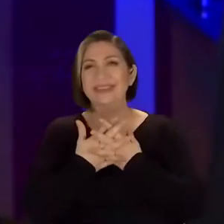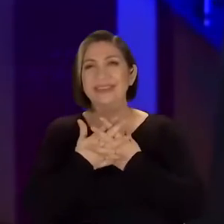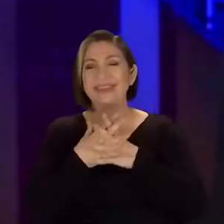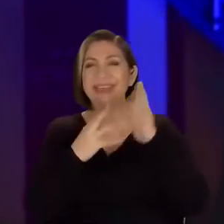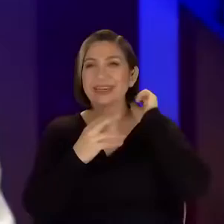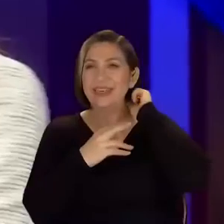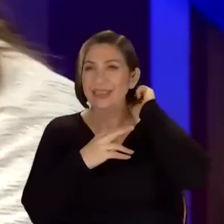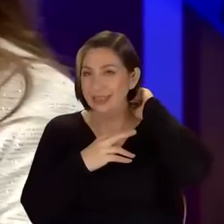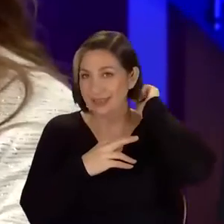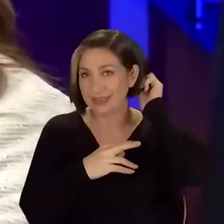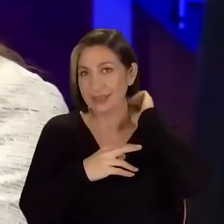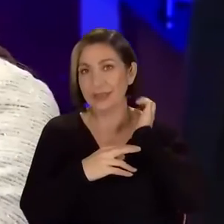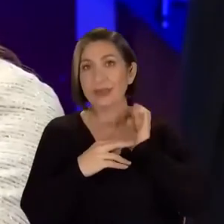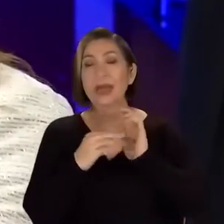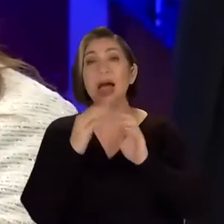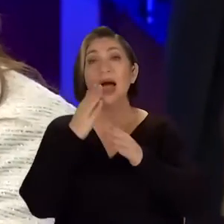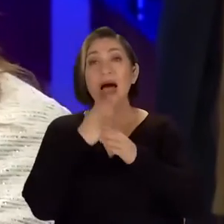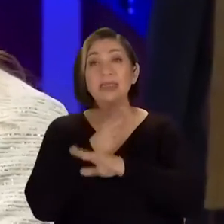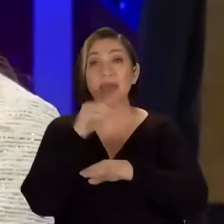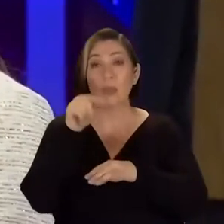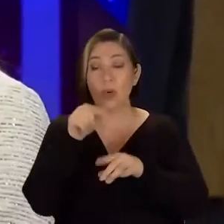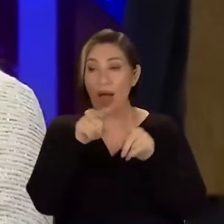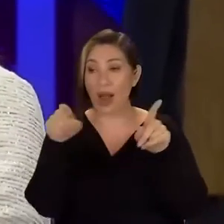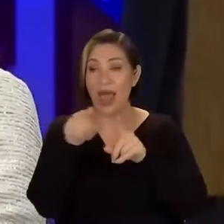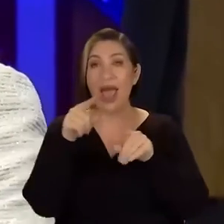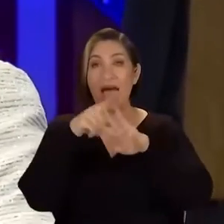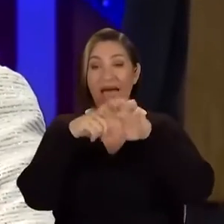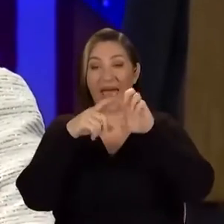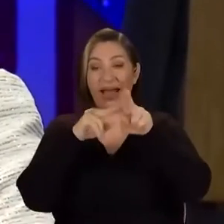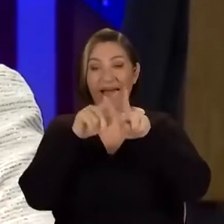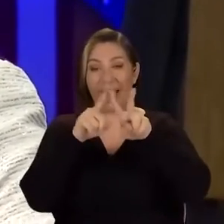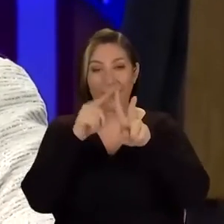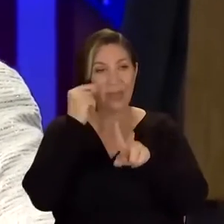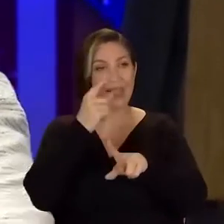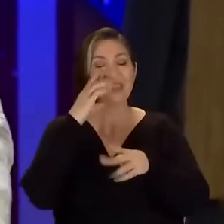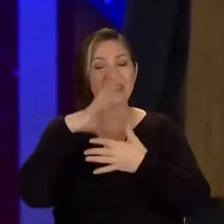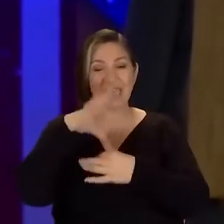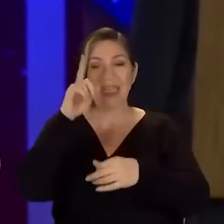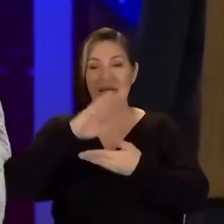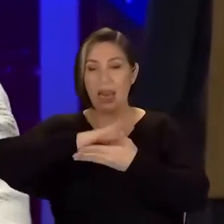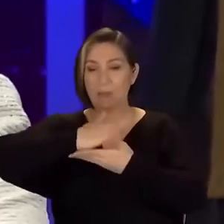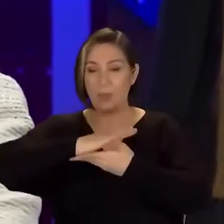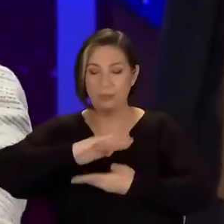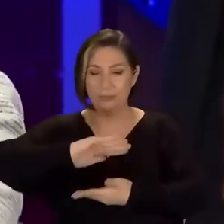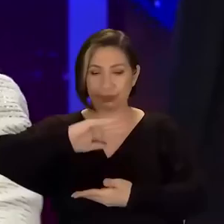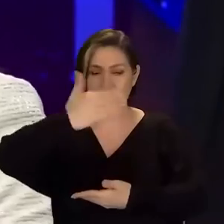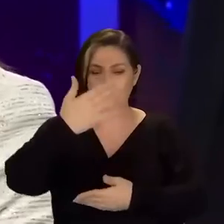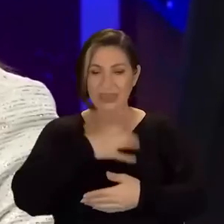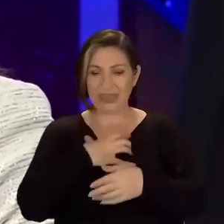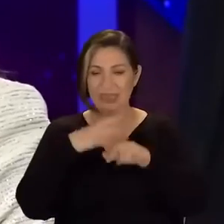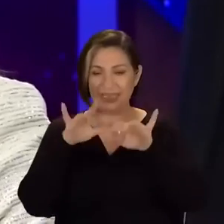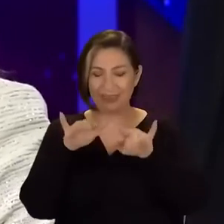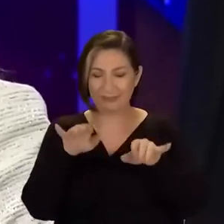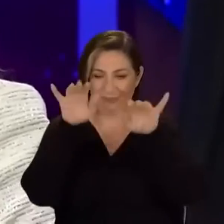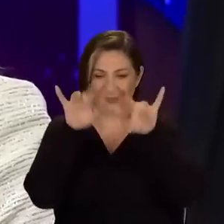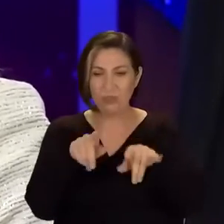şimdi bir tanesine şahit oldum. Aslında bu hani Erkan Bey anlatıyordu ya, insanlar ilk zamanlarda laptoplarını açıp kendi PC'lerinden